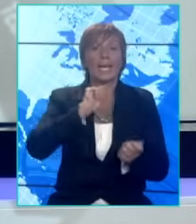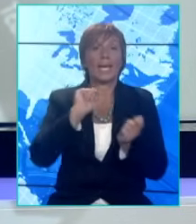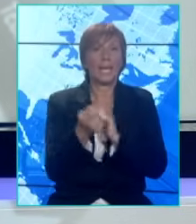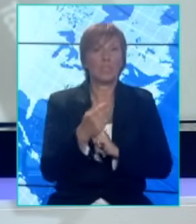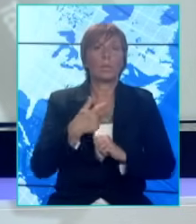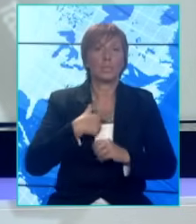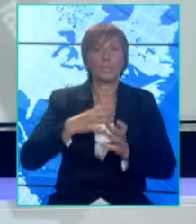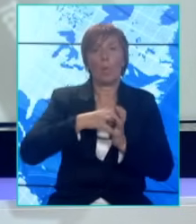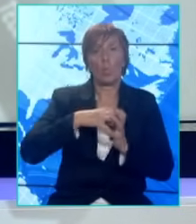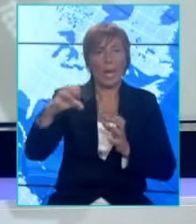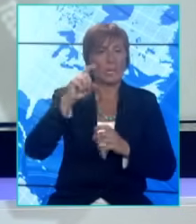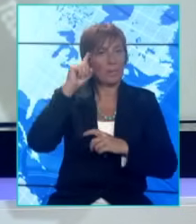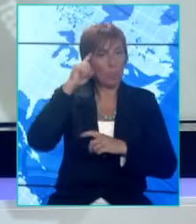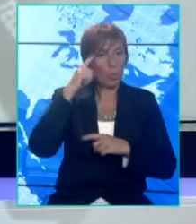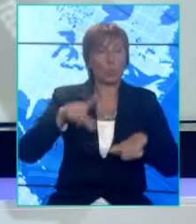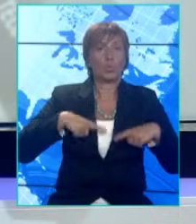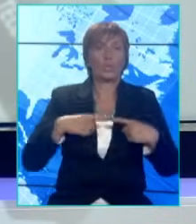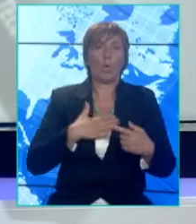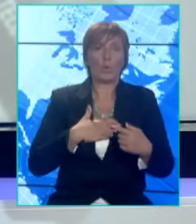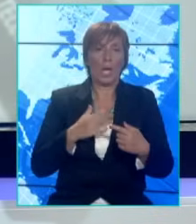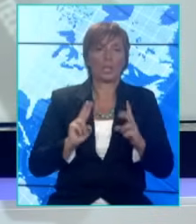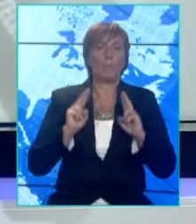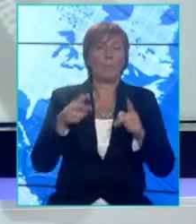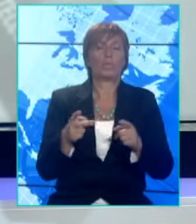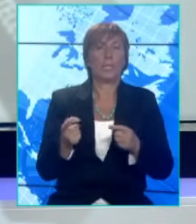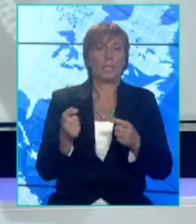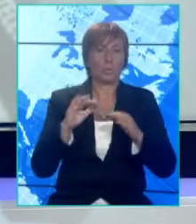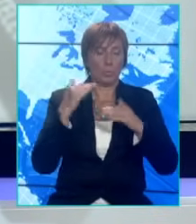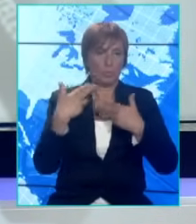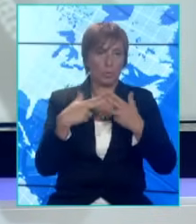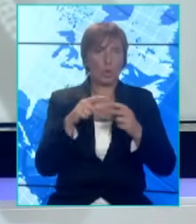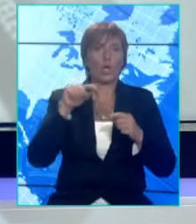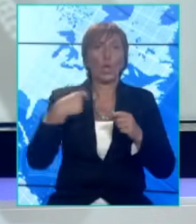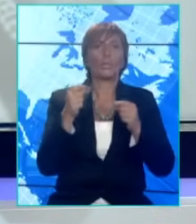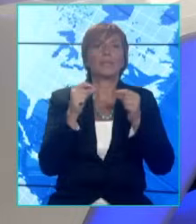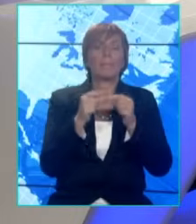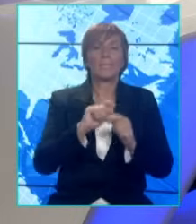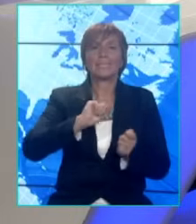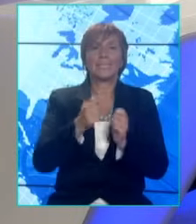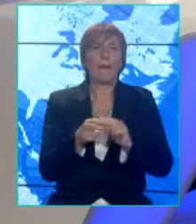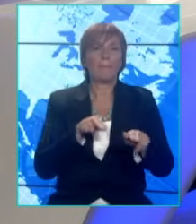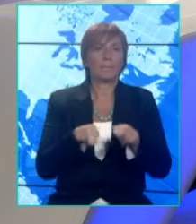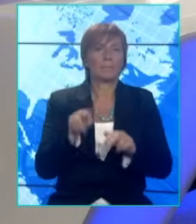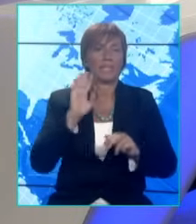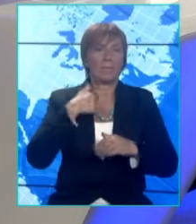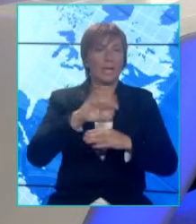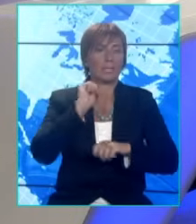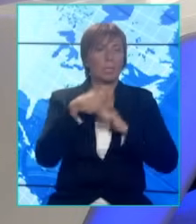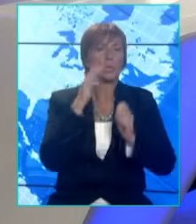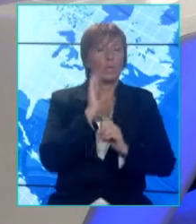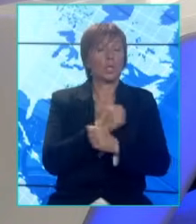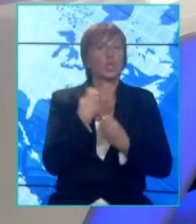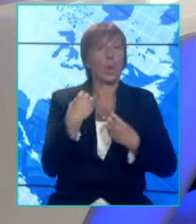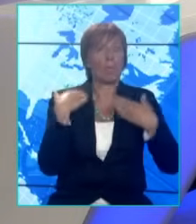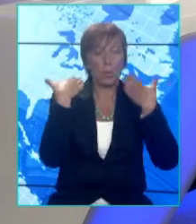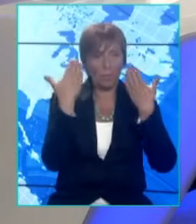reformama ćemo i u nastavku dnevnika. Uživo u našem mostarskom studiju Josip Brkić, zamjenik ministra vanjskih poslova Bosne i Hercegovine. Dobroveče